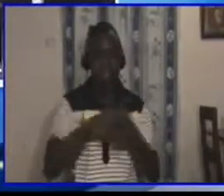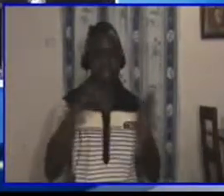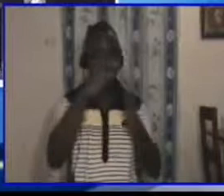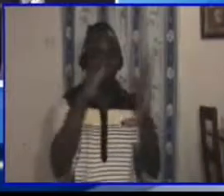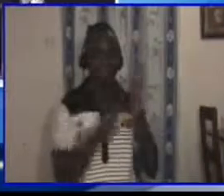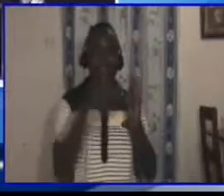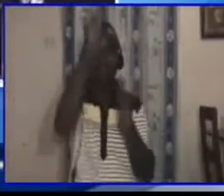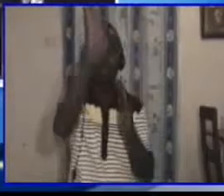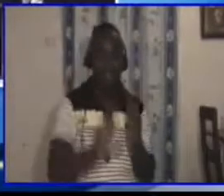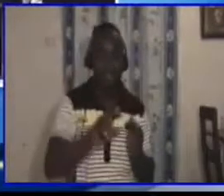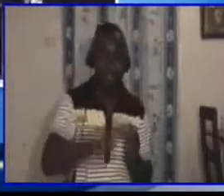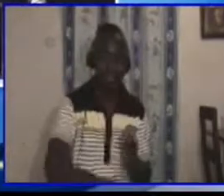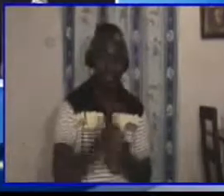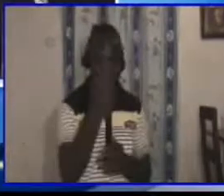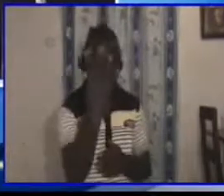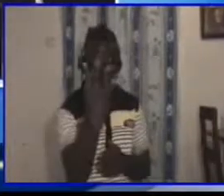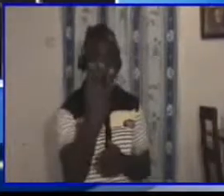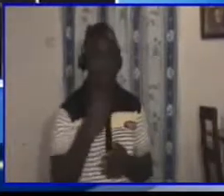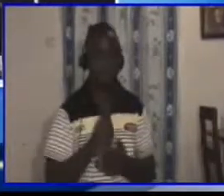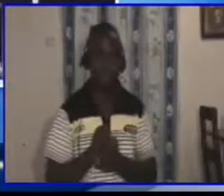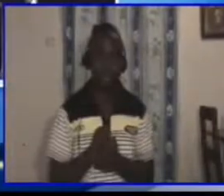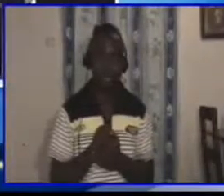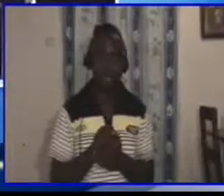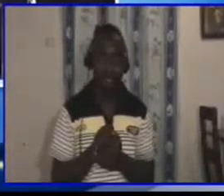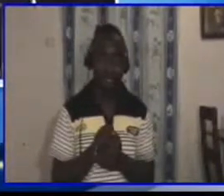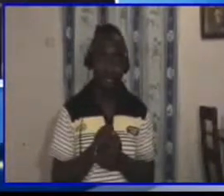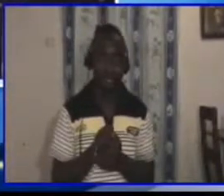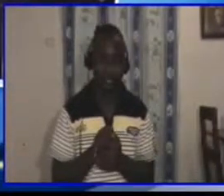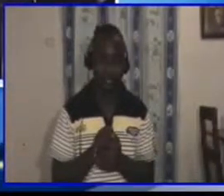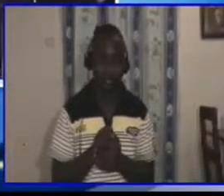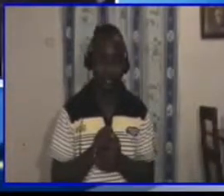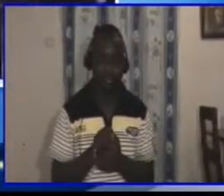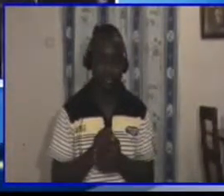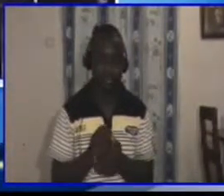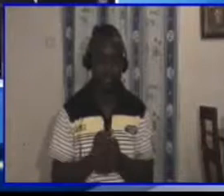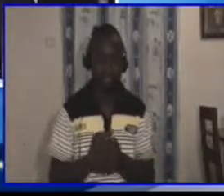perché dio ha un tempo nel suo piano